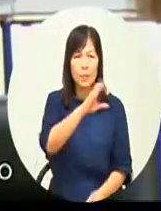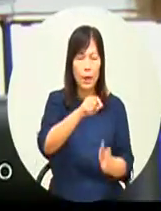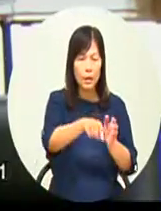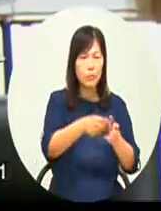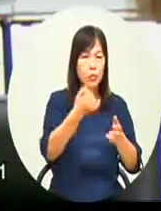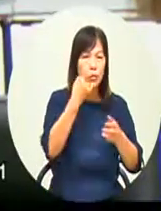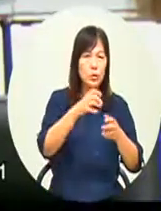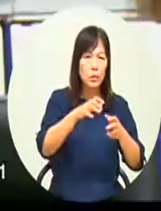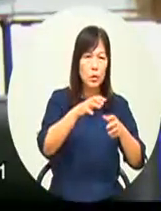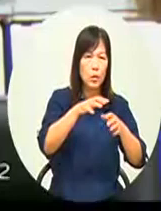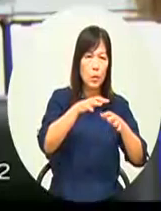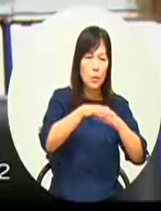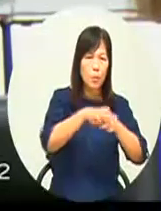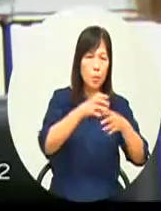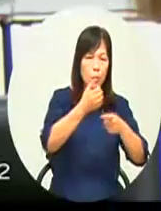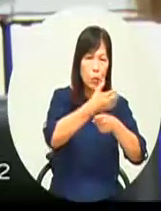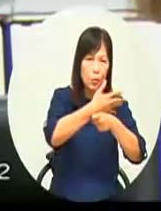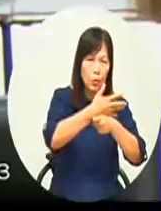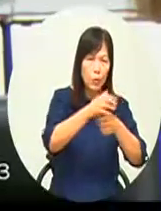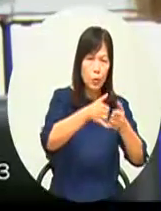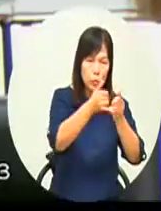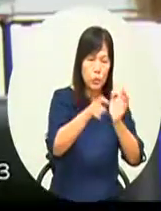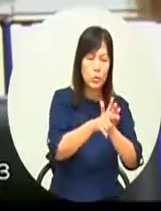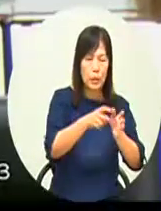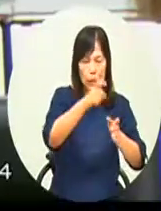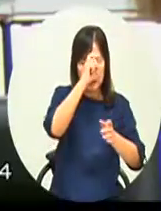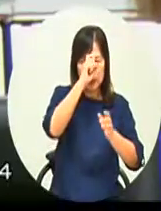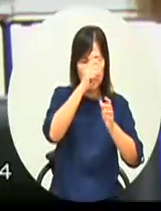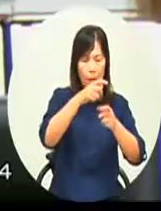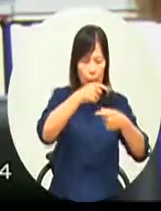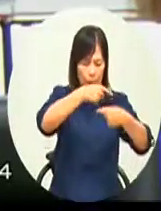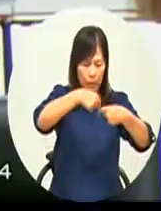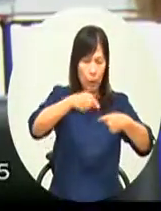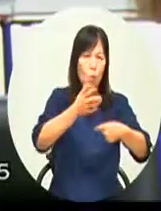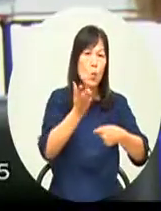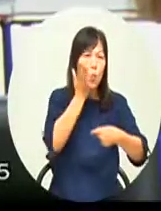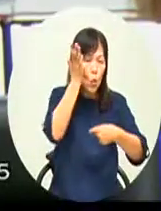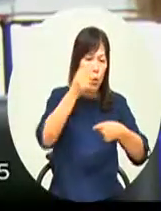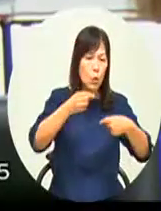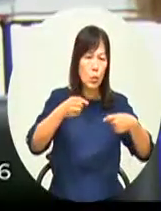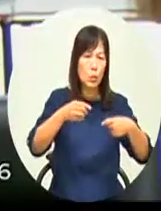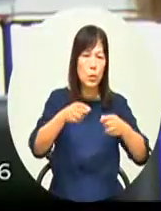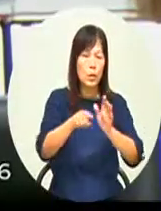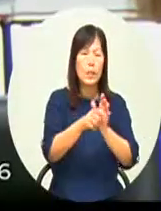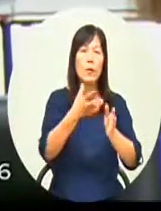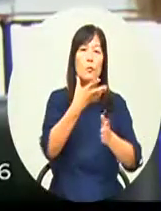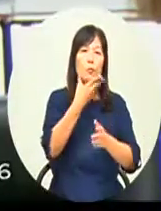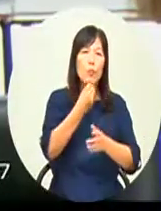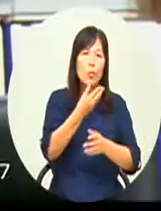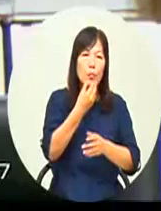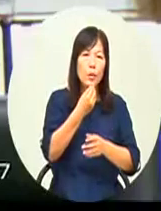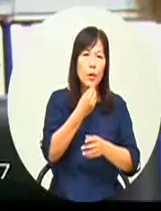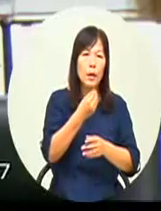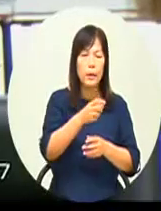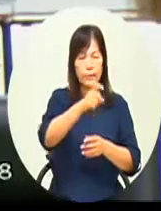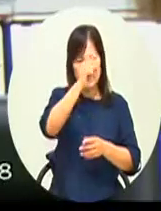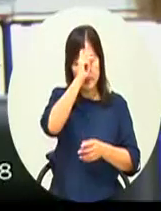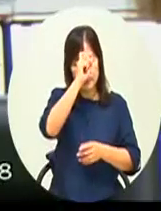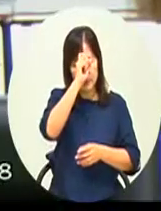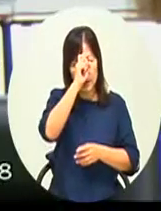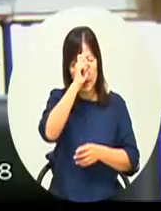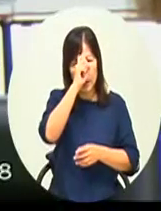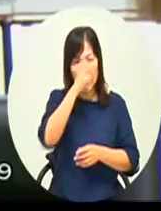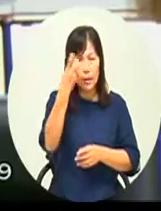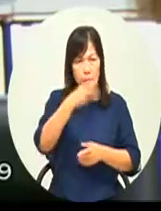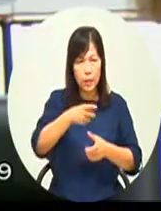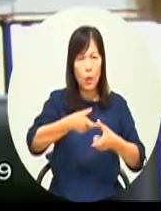思就是希望南横赶快打通，把幸福以及希望重